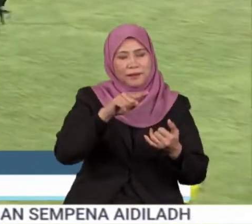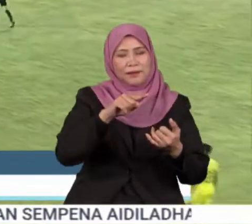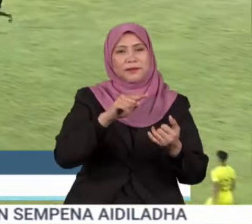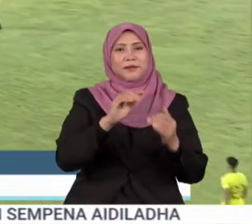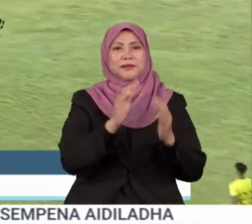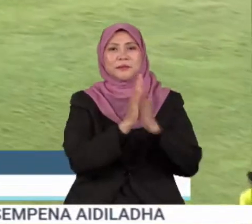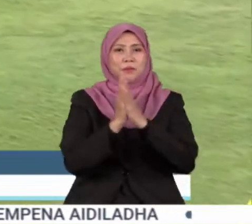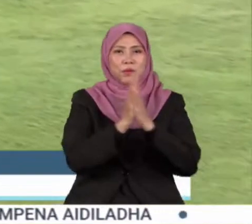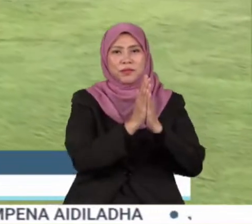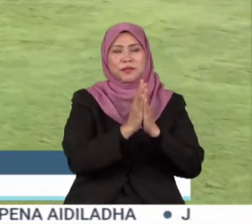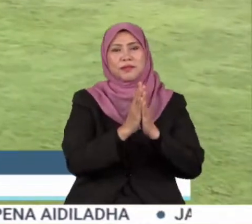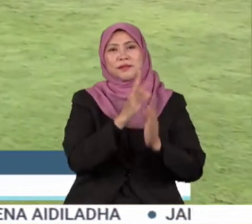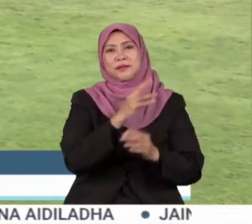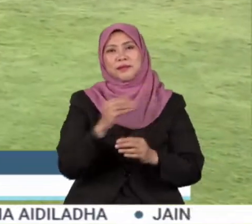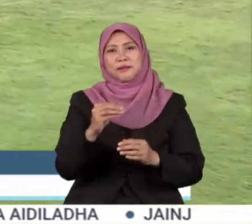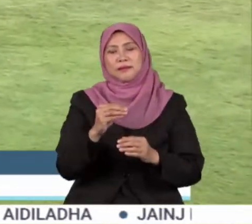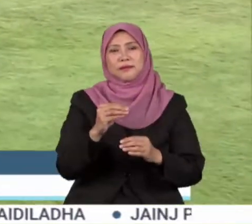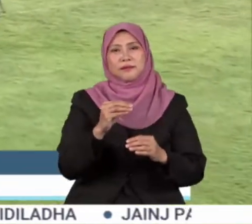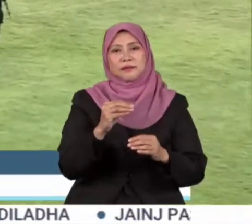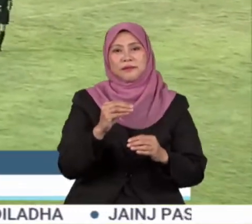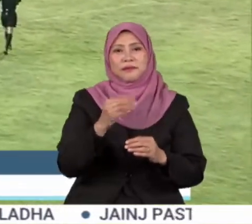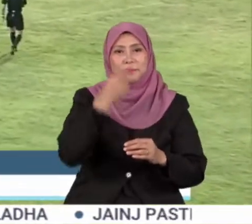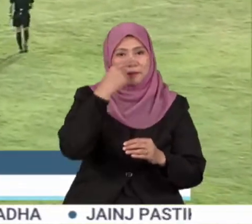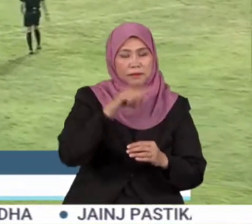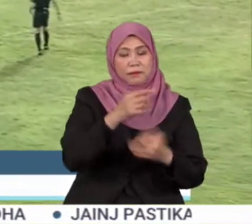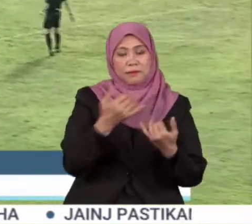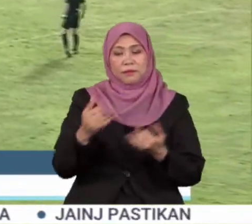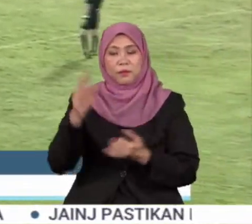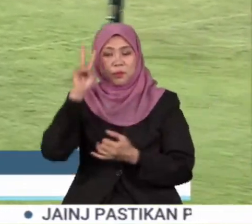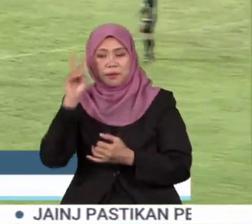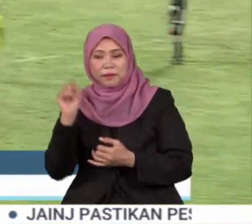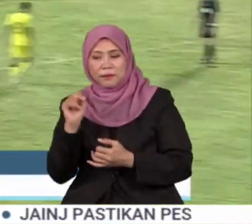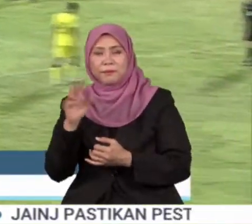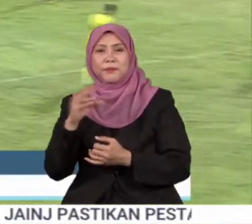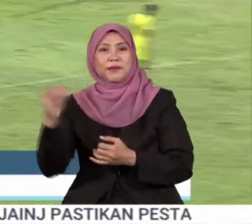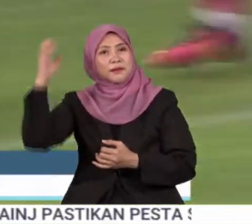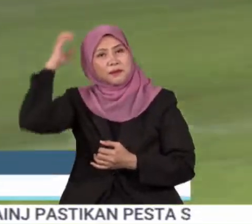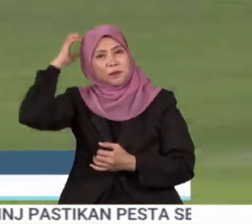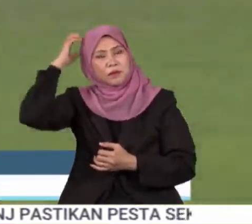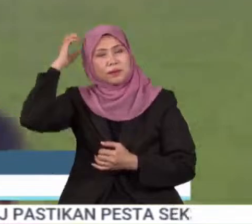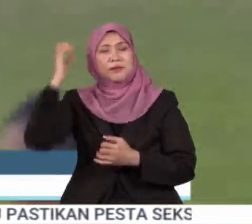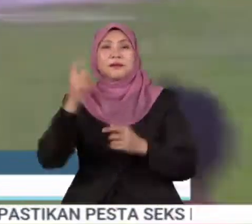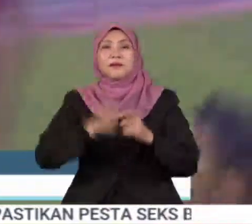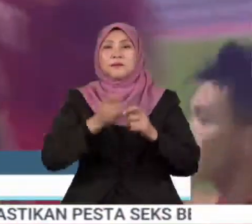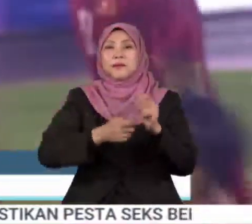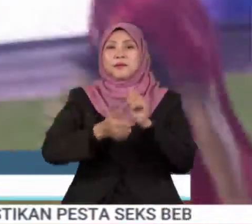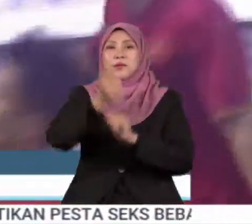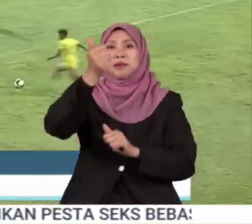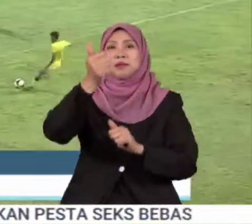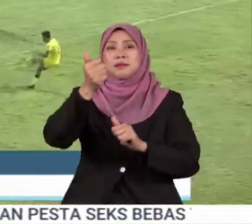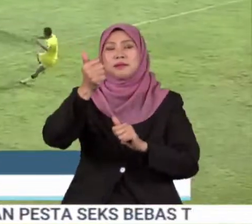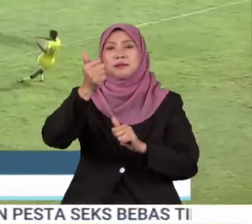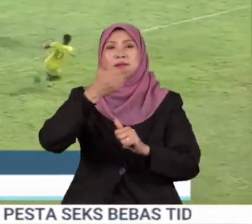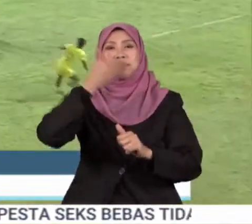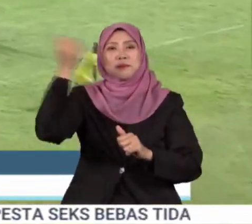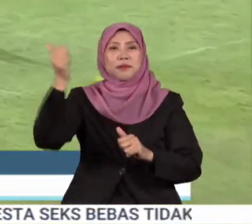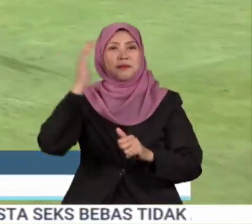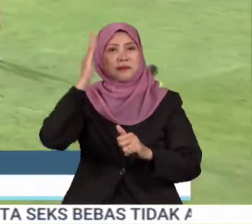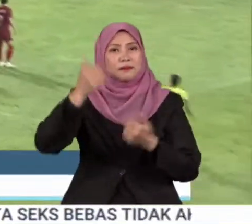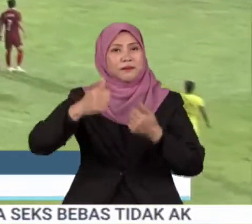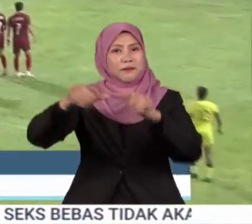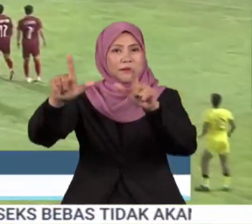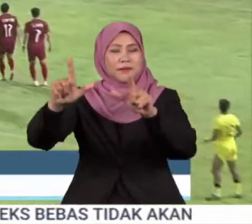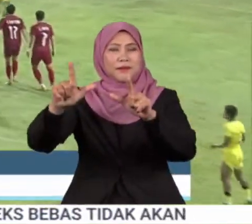Myanmar. Sementara kumpulan C dibarisi juara bertahan Vietnam, Filipina dan Laos. Juara setiap kumpulan bersama naib juara terbaik akan layak